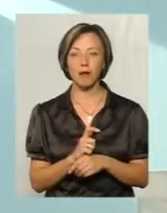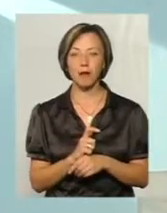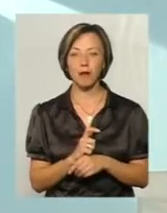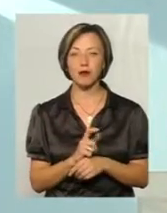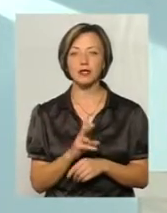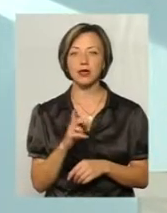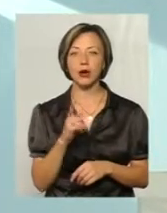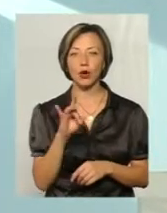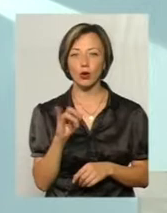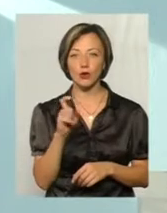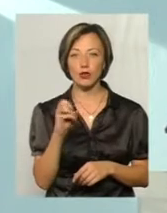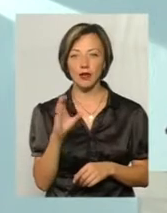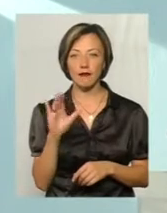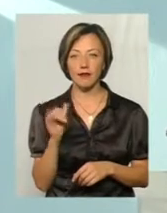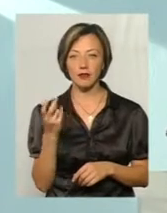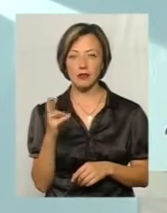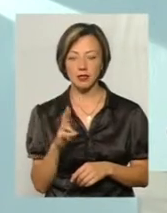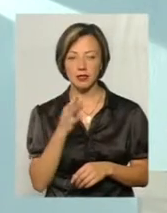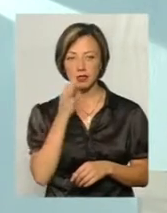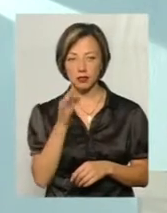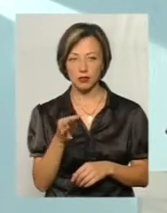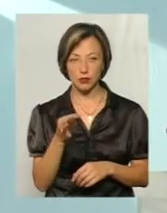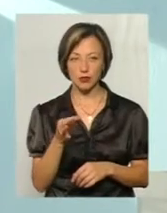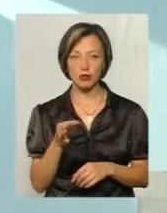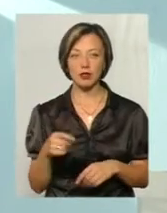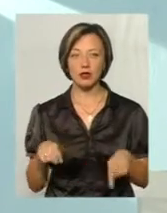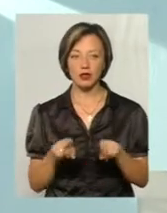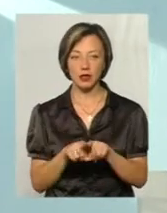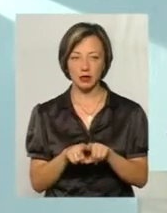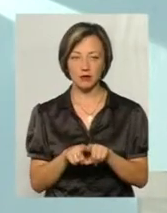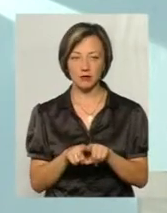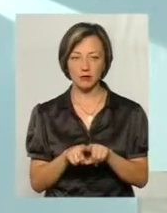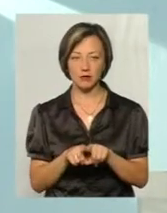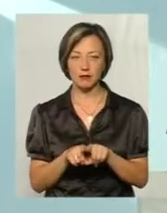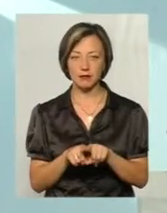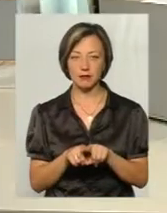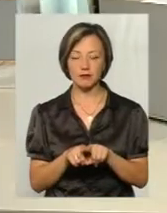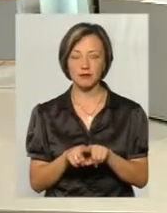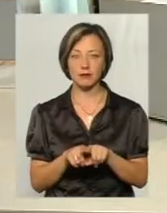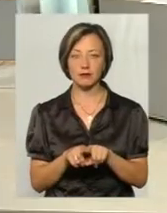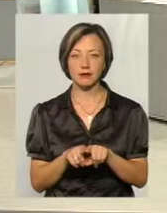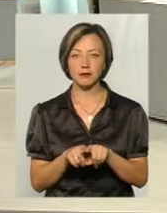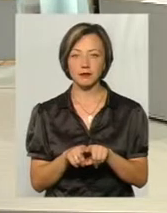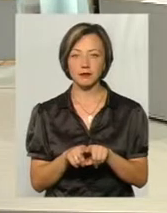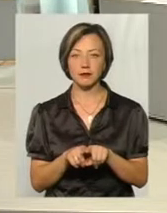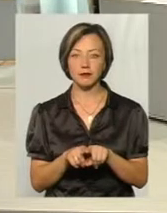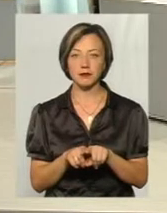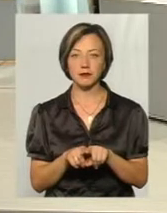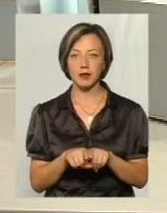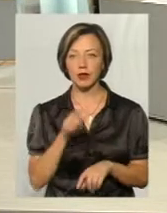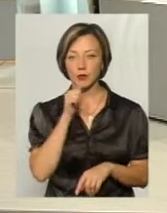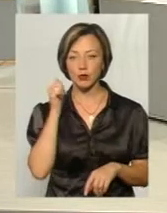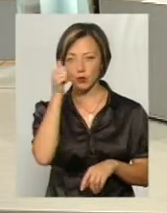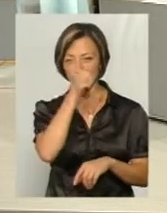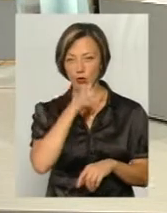Значить, за Грузевицю, а я скажу за Грузевицю таке. Коротко. Да. В минулому